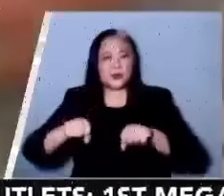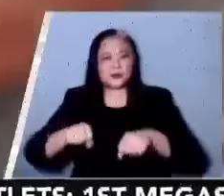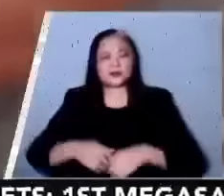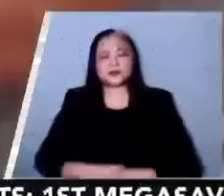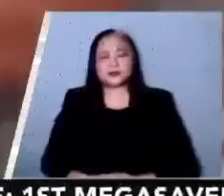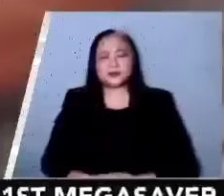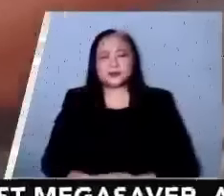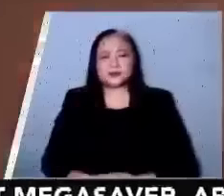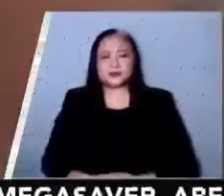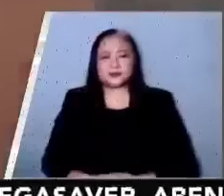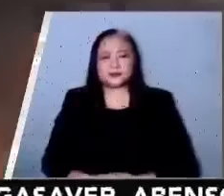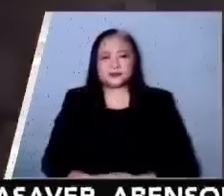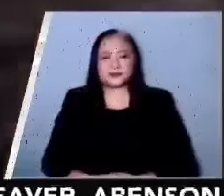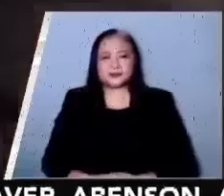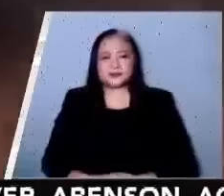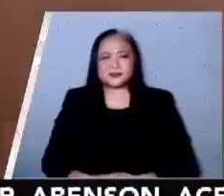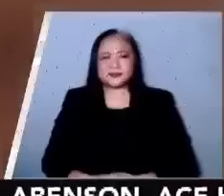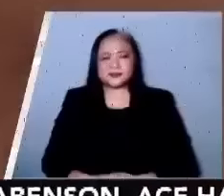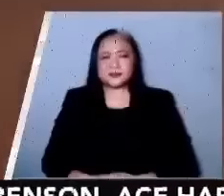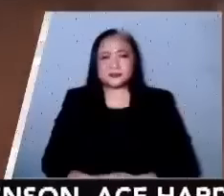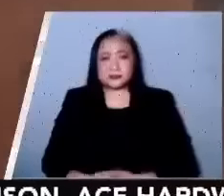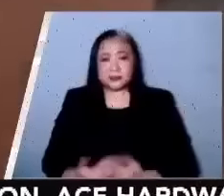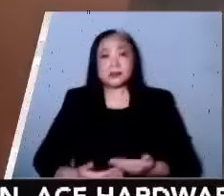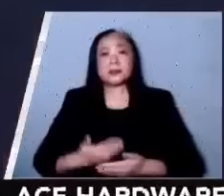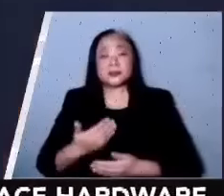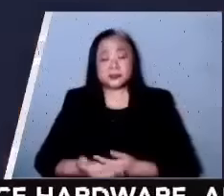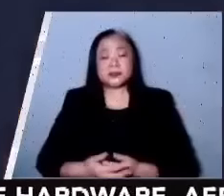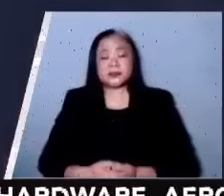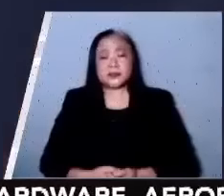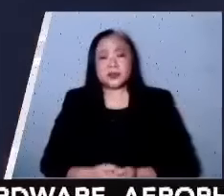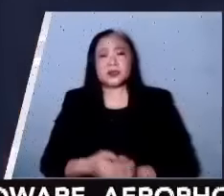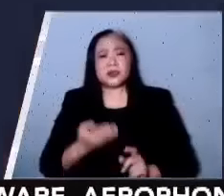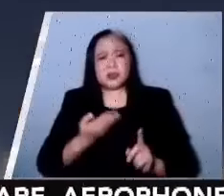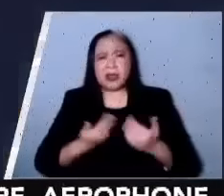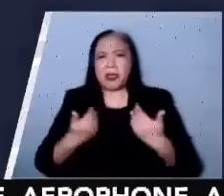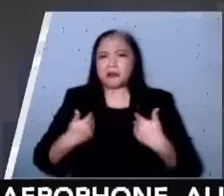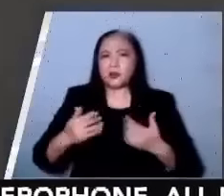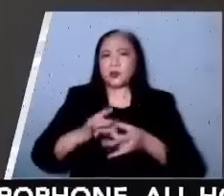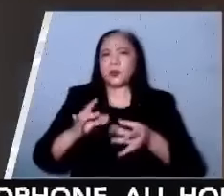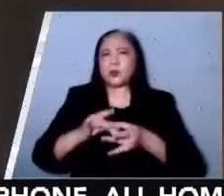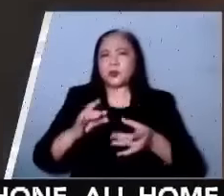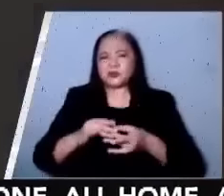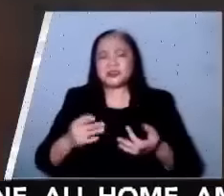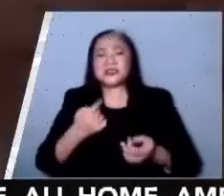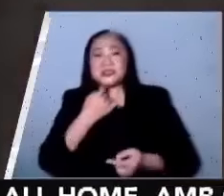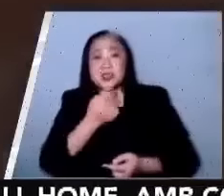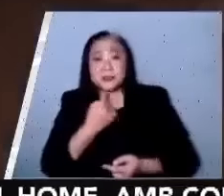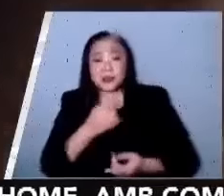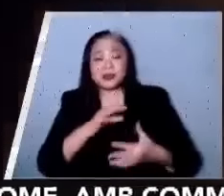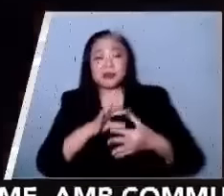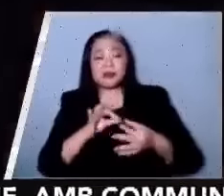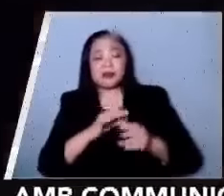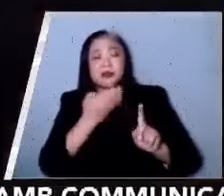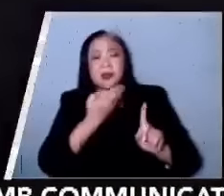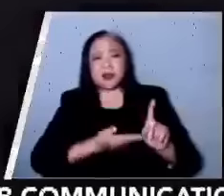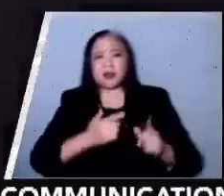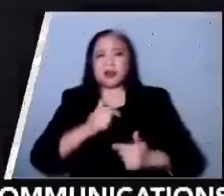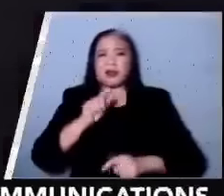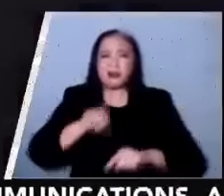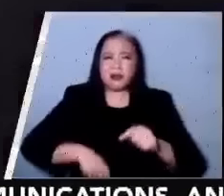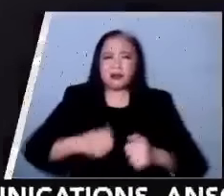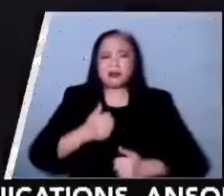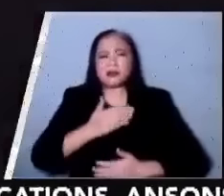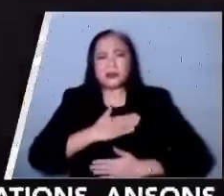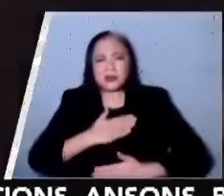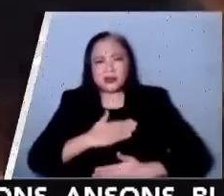Black Rider. Kasunod nito, lumabas ang balitang nahirapan umanong huminga ang aktres at wala